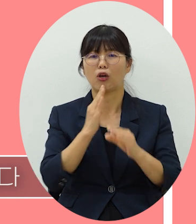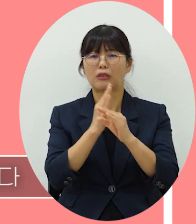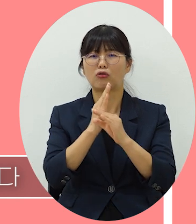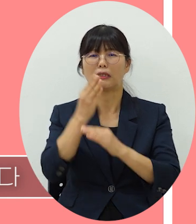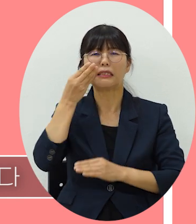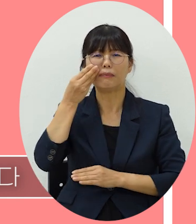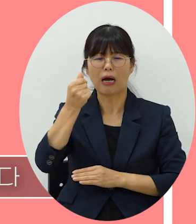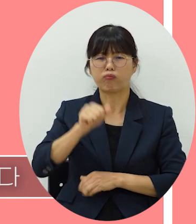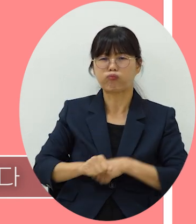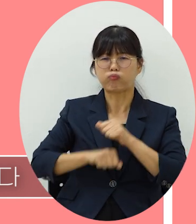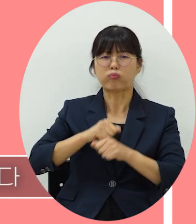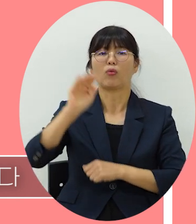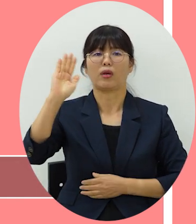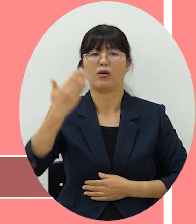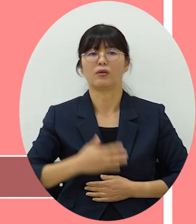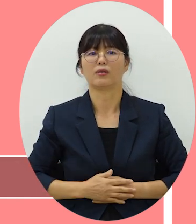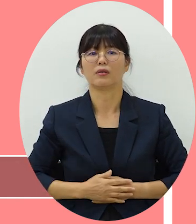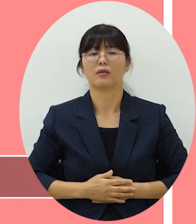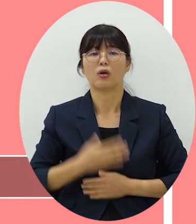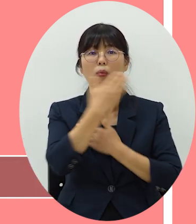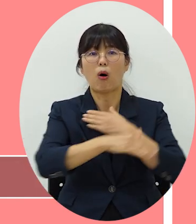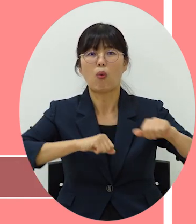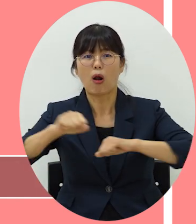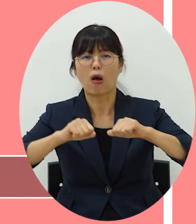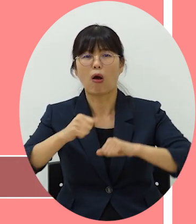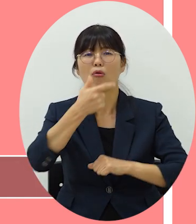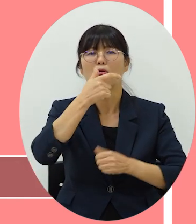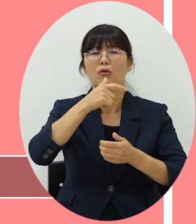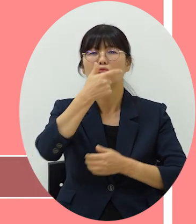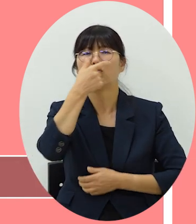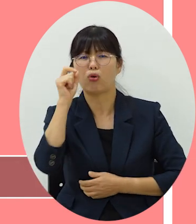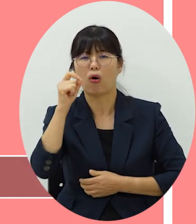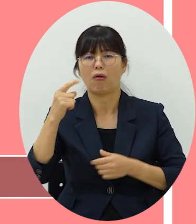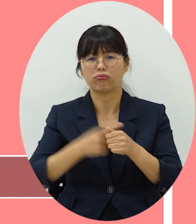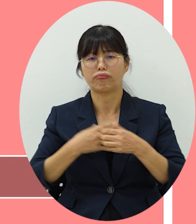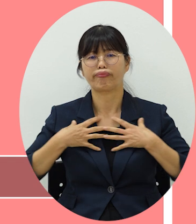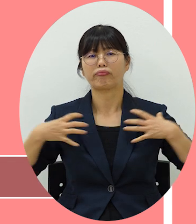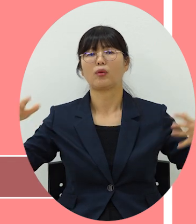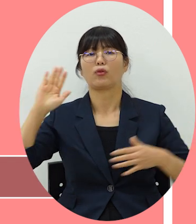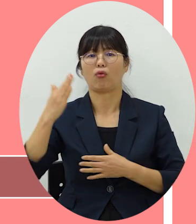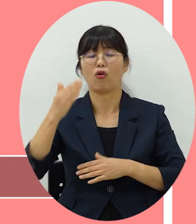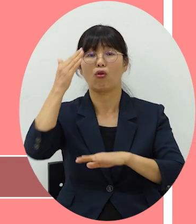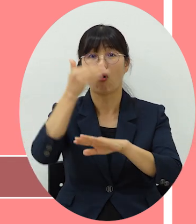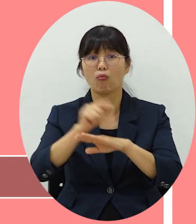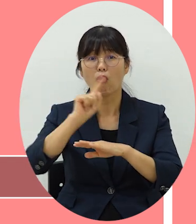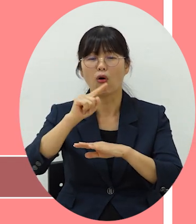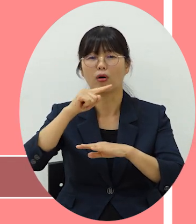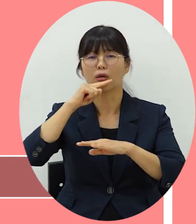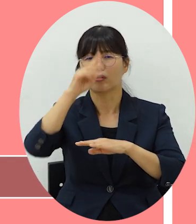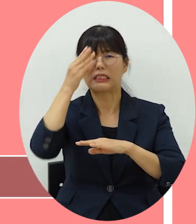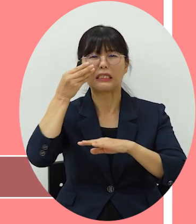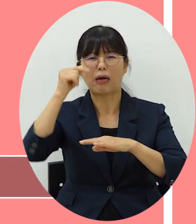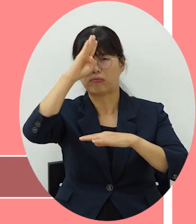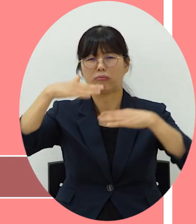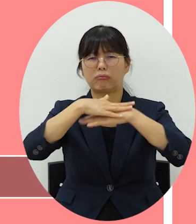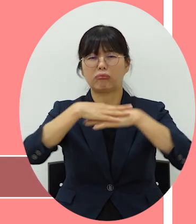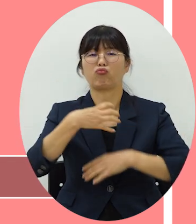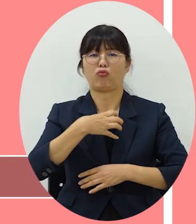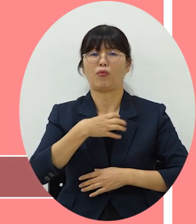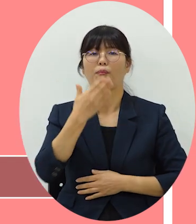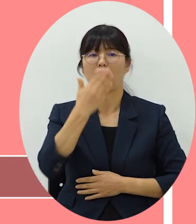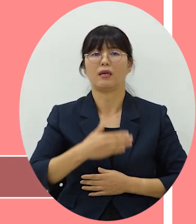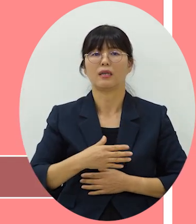중성 지방을 쌓이게 합니다. 신체 활동량 부족은 비만을 유발하고 결국 이상 지질혈증의 위험을